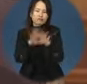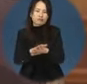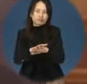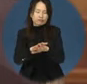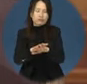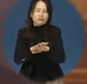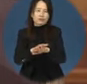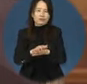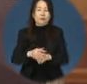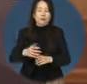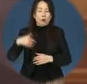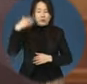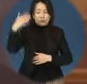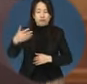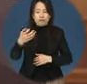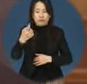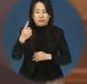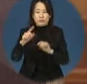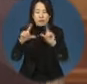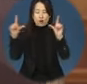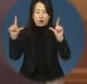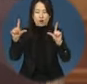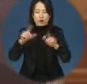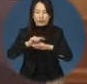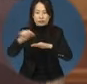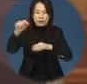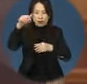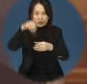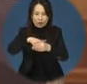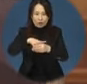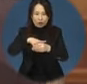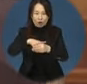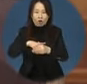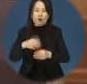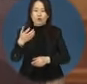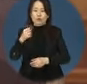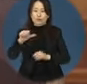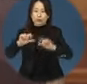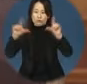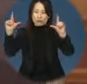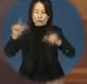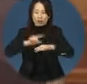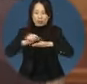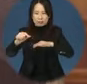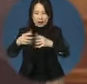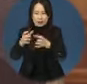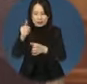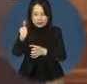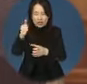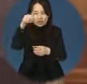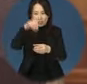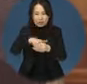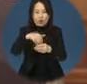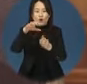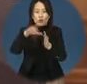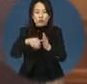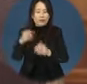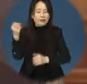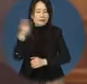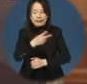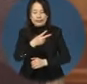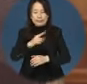만 91년도 에 지방의회 선거 또 95년도에 지방자치단체를 난 여성과 하면서 이제